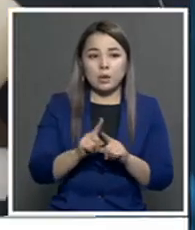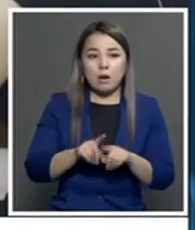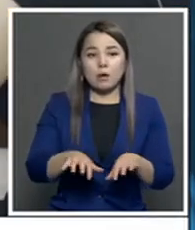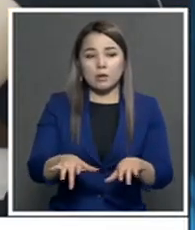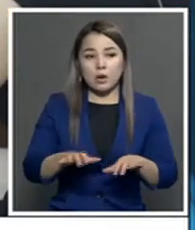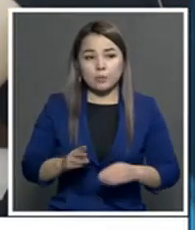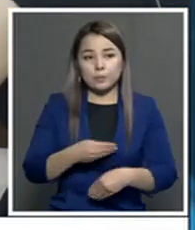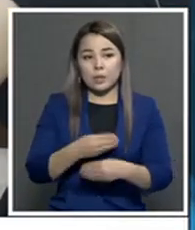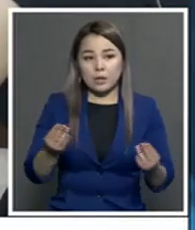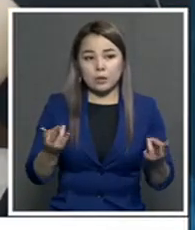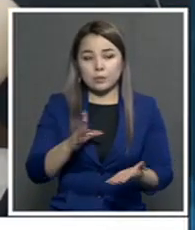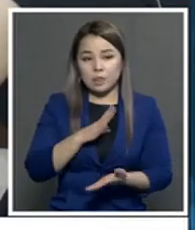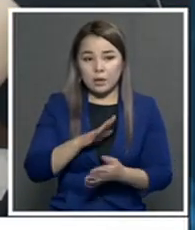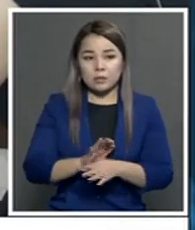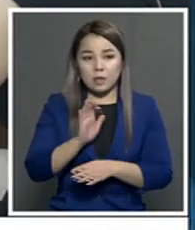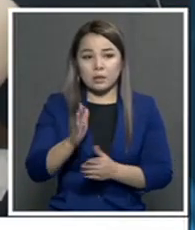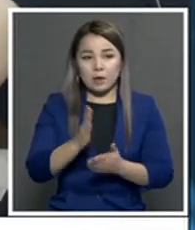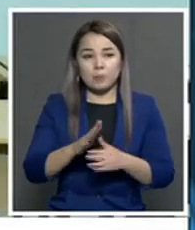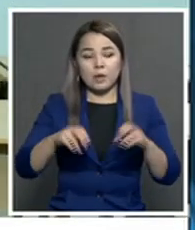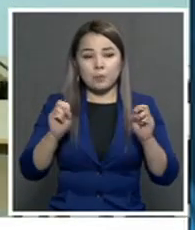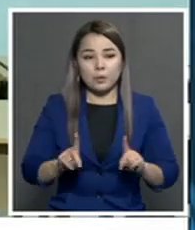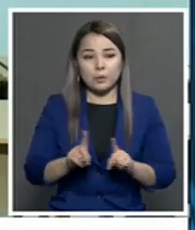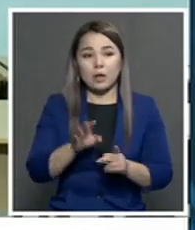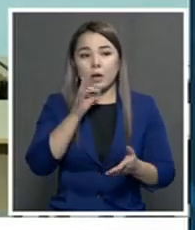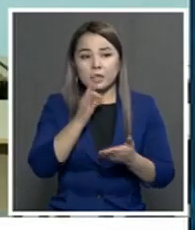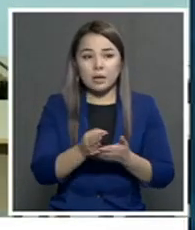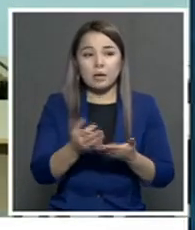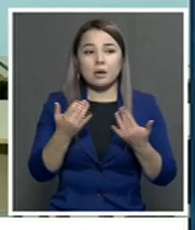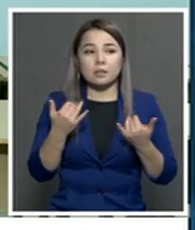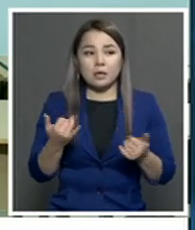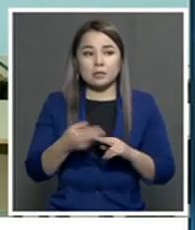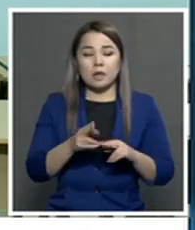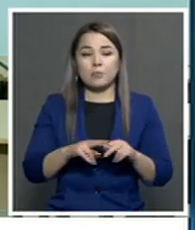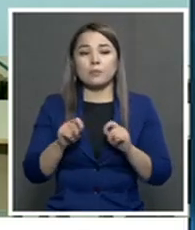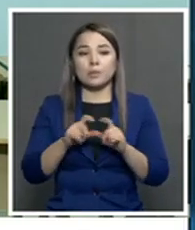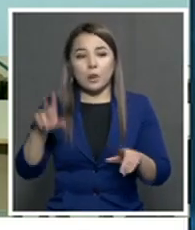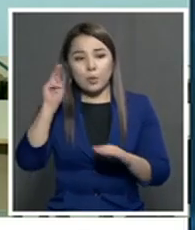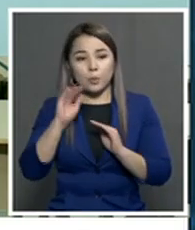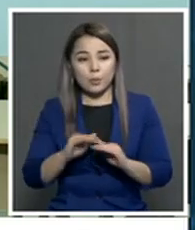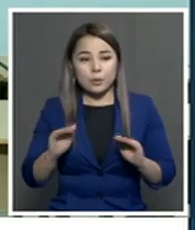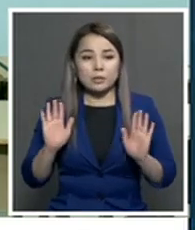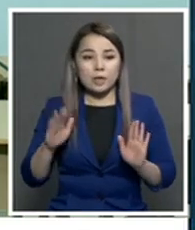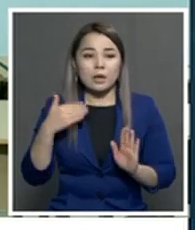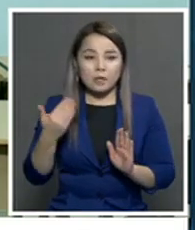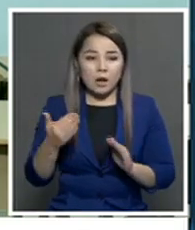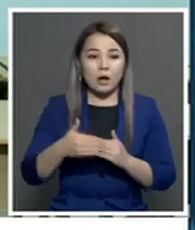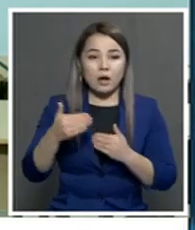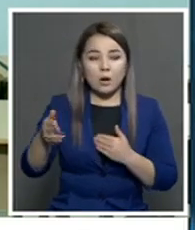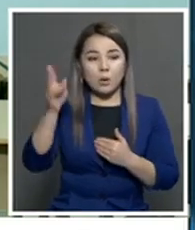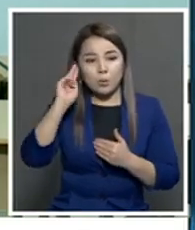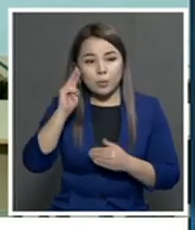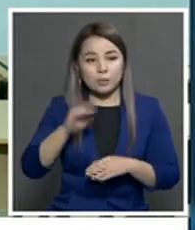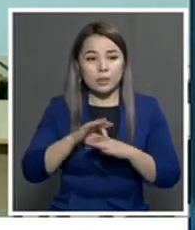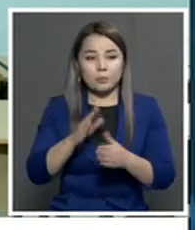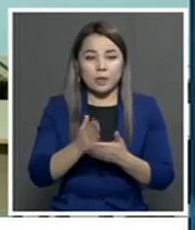компьютер таратылған. Мамандардың айтуынша, қазір мектептегі оқушылар тек қана қашықтан оқуда.